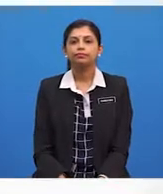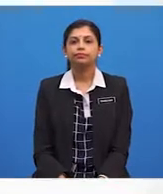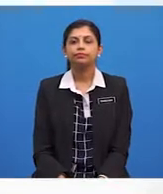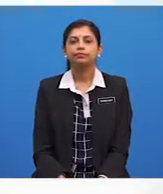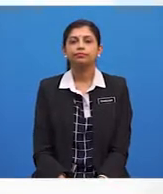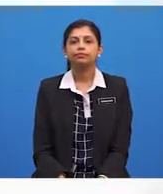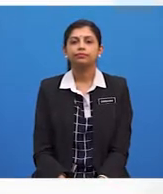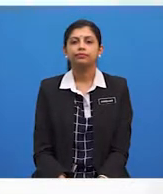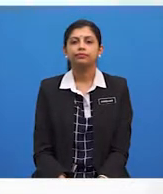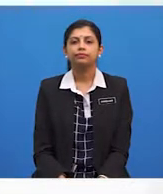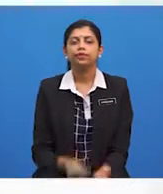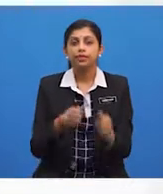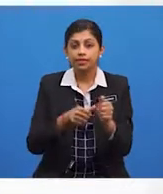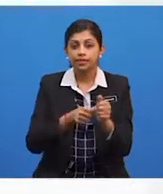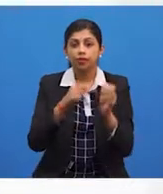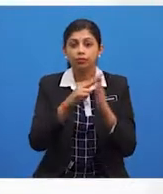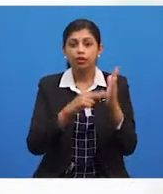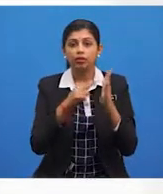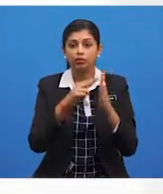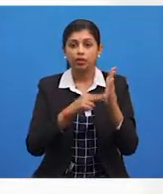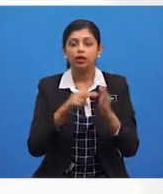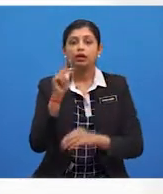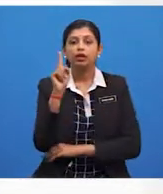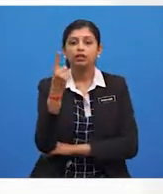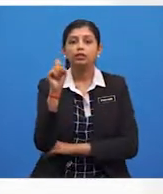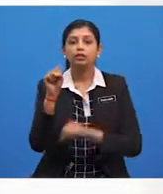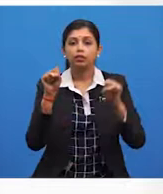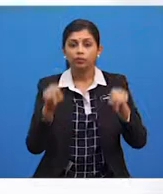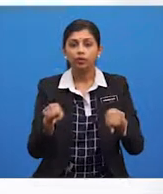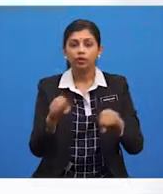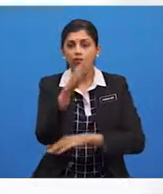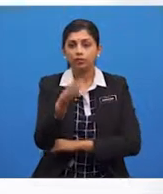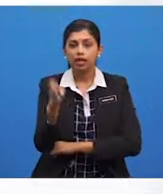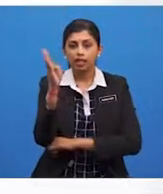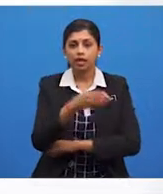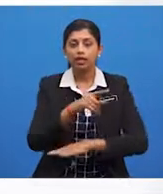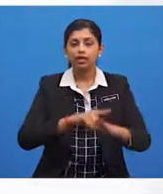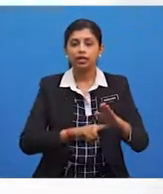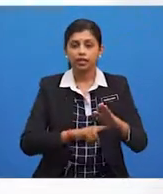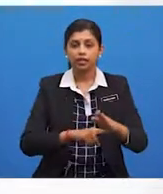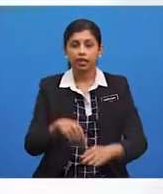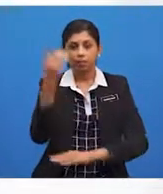Seterusnya, setiap undang-undang hanya boleh dibatalkan di mahkamah.